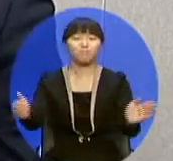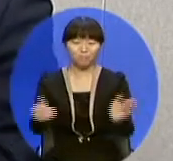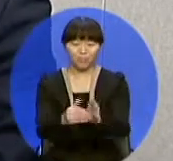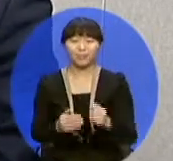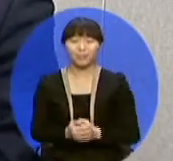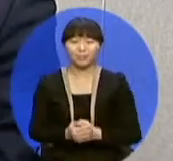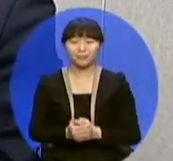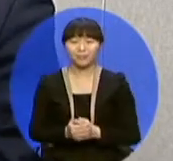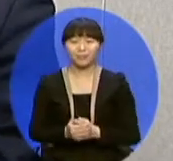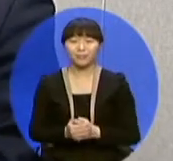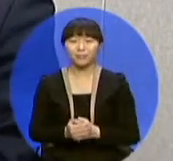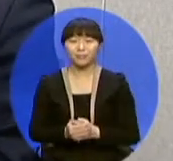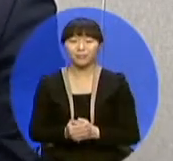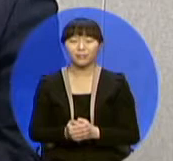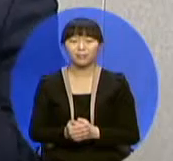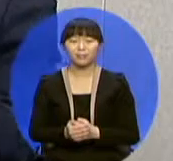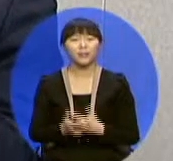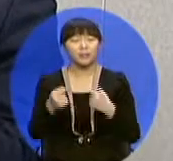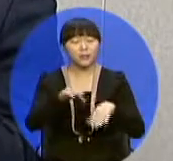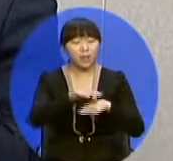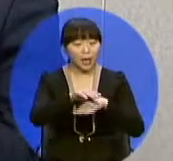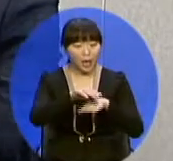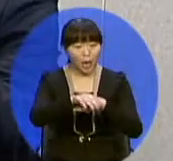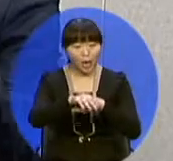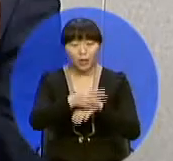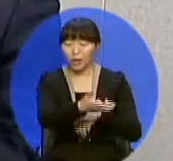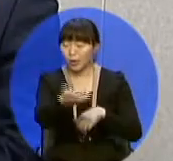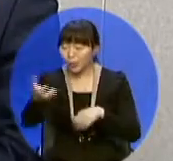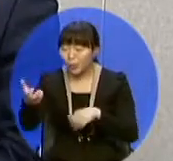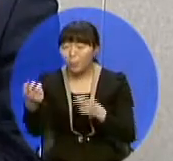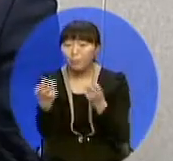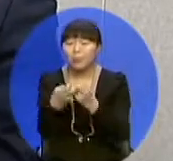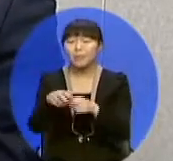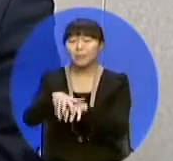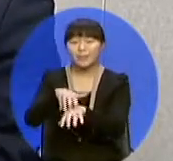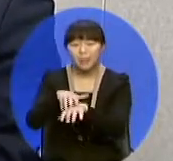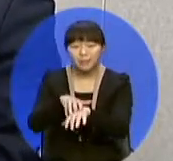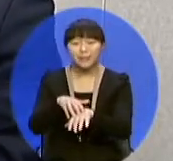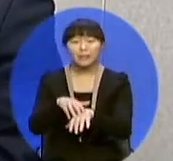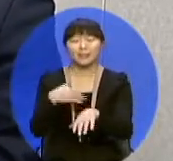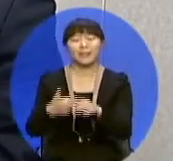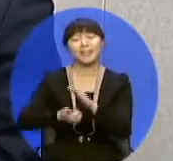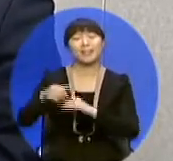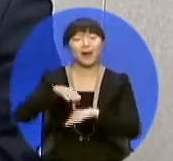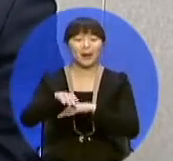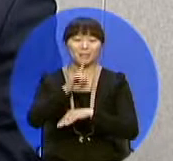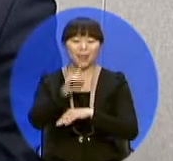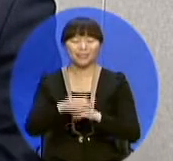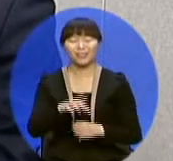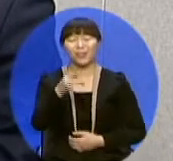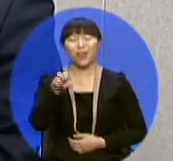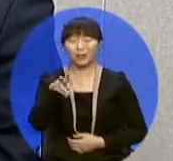네. 이제 그런 그 차와 그런 이동선의 시스템을 우리들이 희망카라고 하는데. 네. 광명 희망카